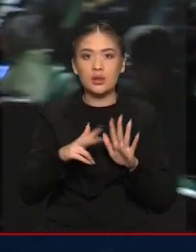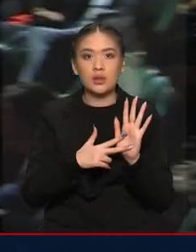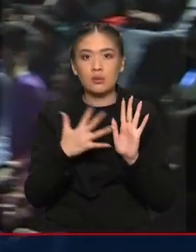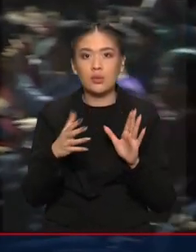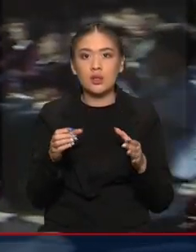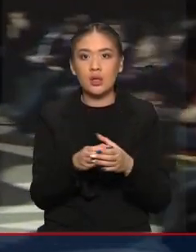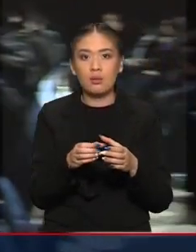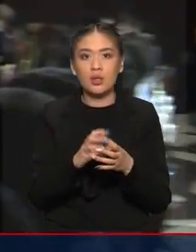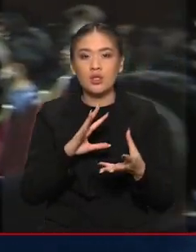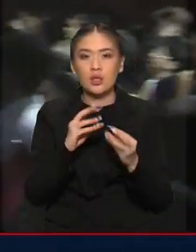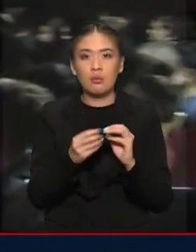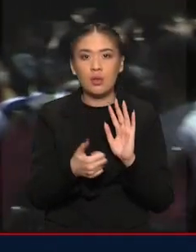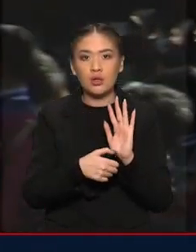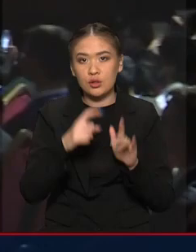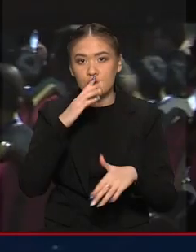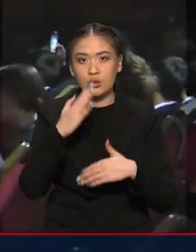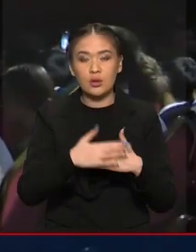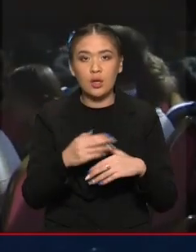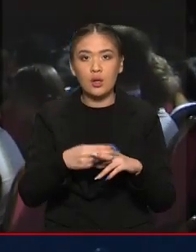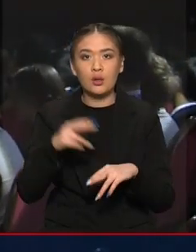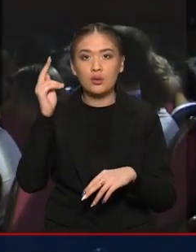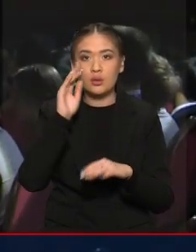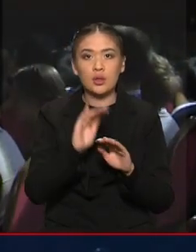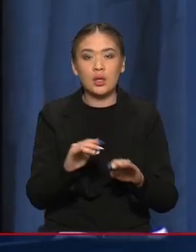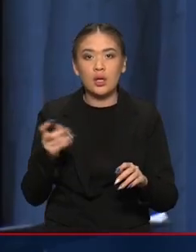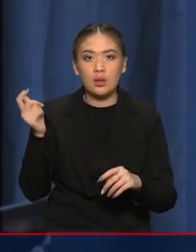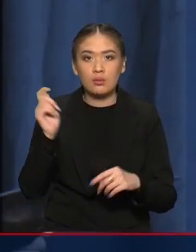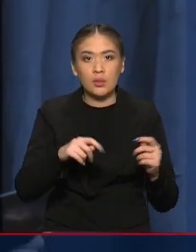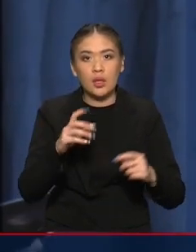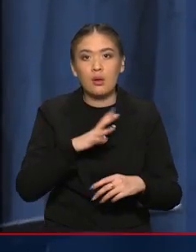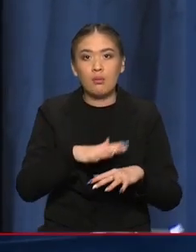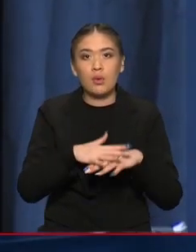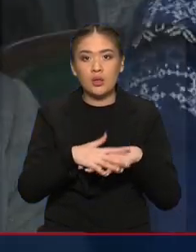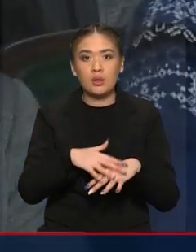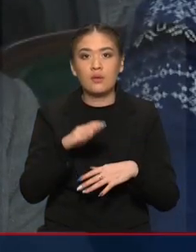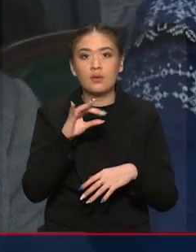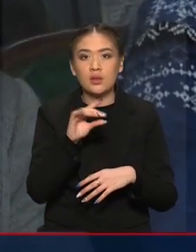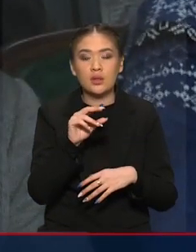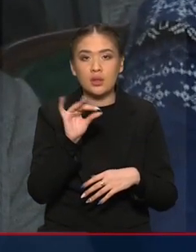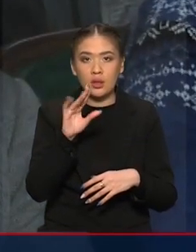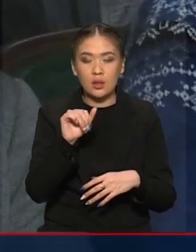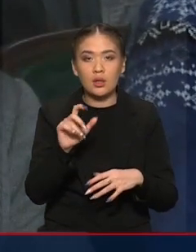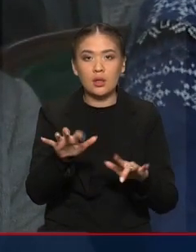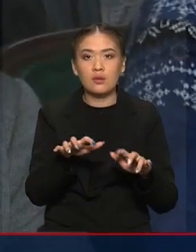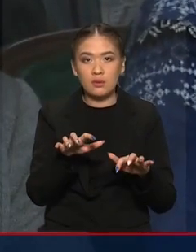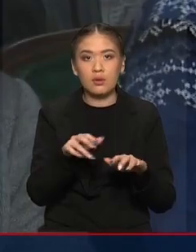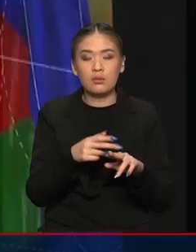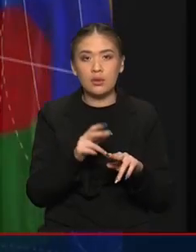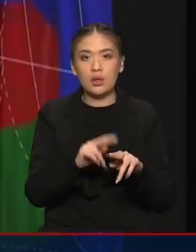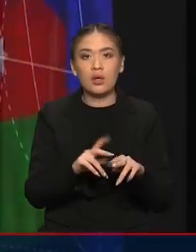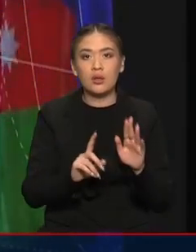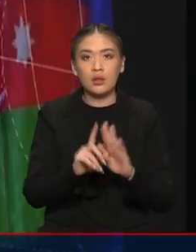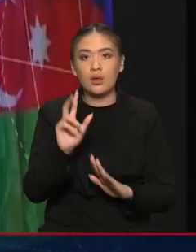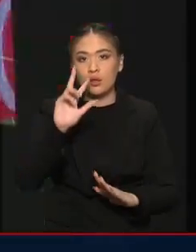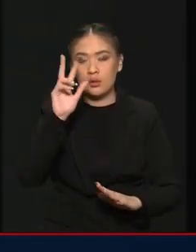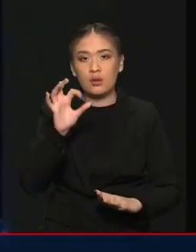команда, жалпы 600-ге жуық дарынды оқушы келді. Олар математика, физика және информатика пәндерінен бақ сынайды. 3 жыл